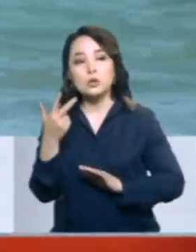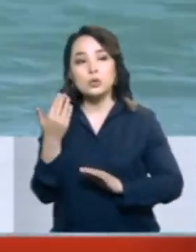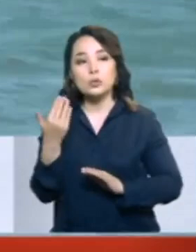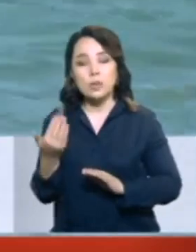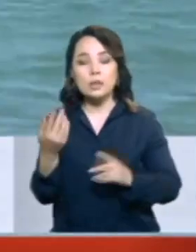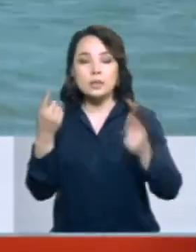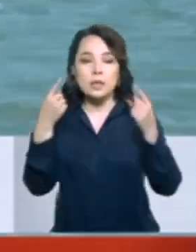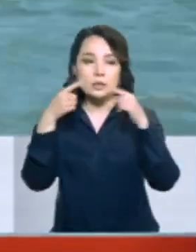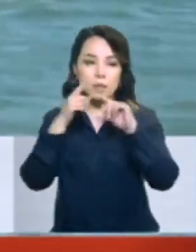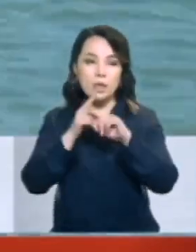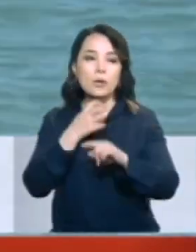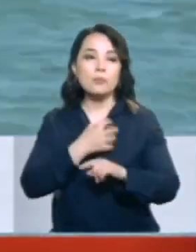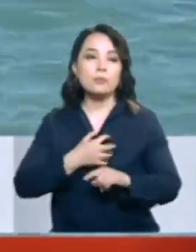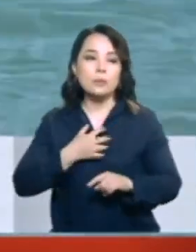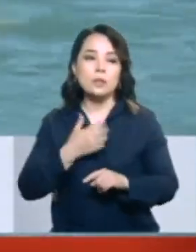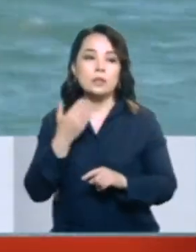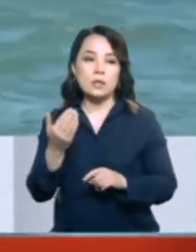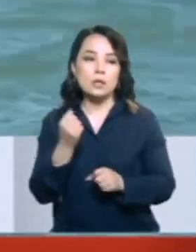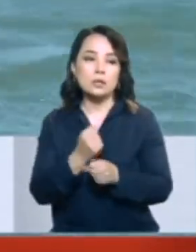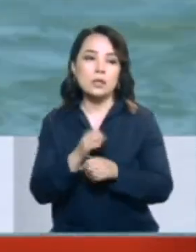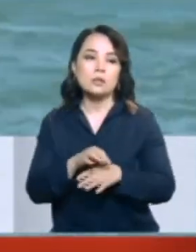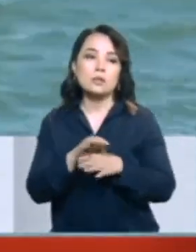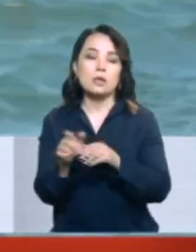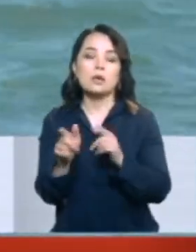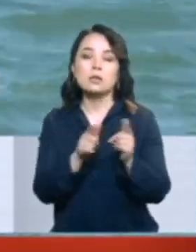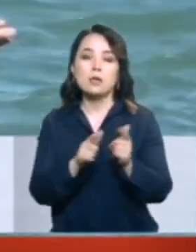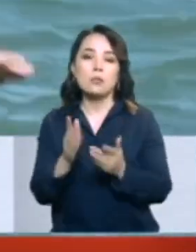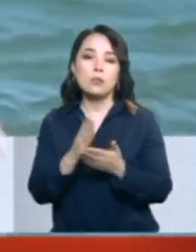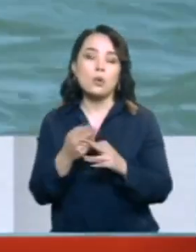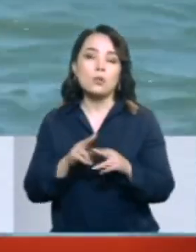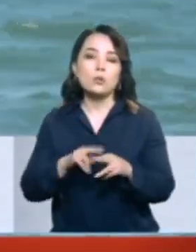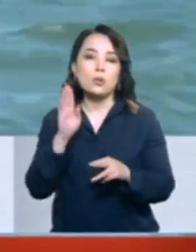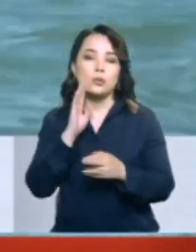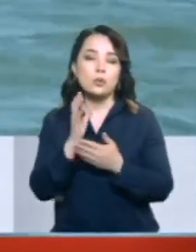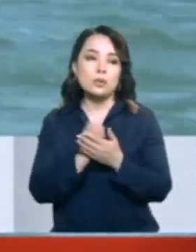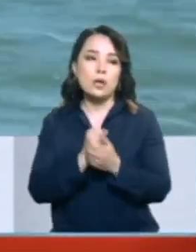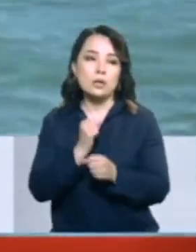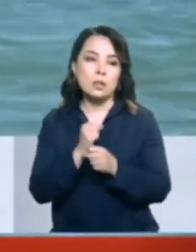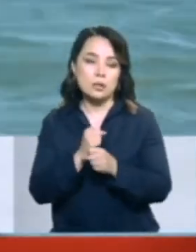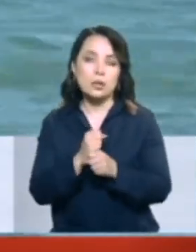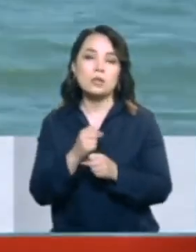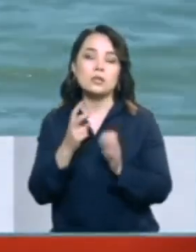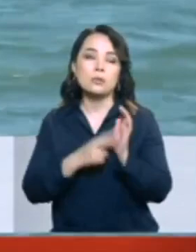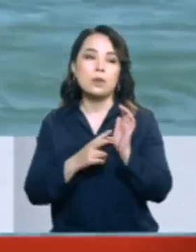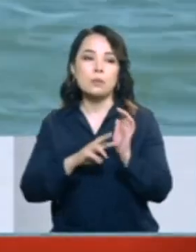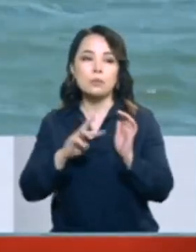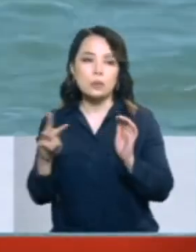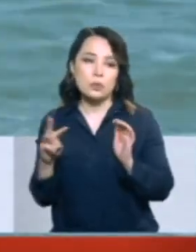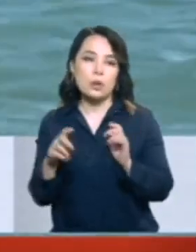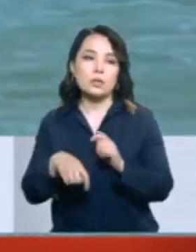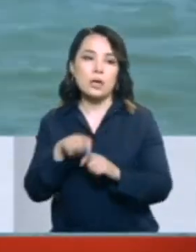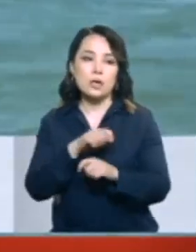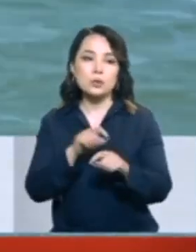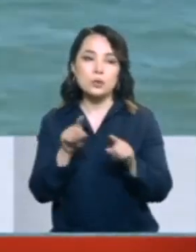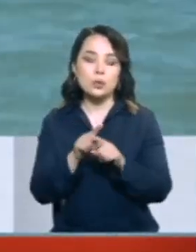үшеуінің техникалық негіздемелері жасалынып жатыр. Бұл су қоймаларда жалпы көлемі 70 миллион текше метрге дейін